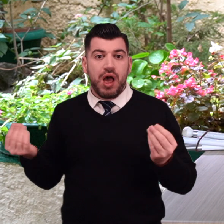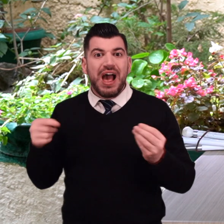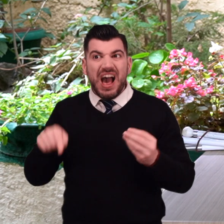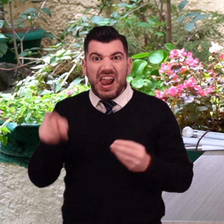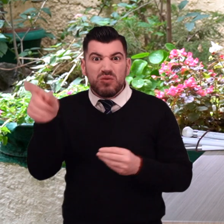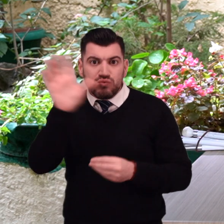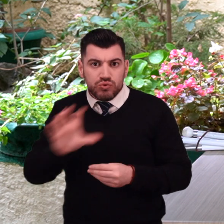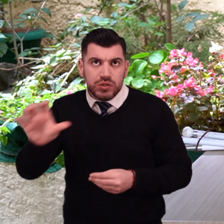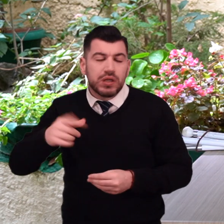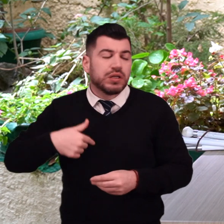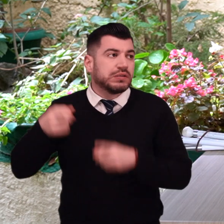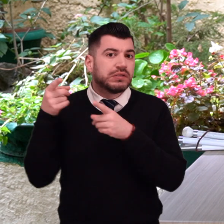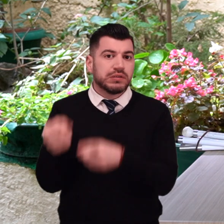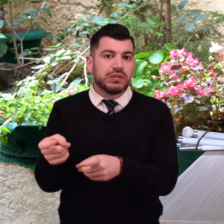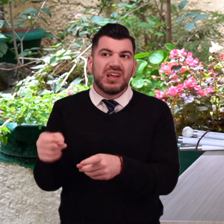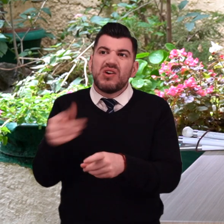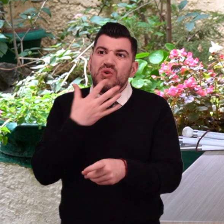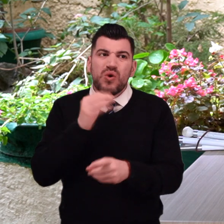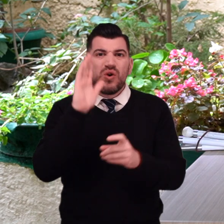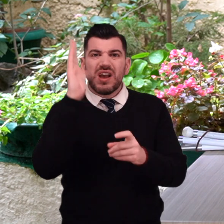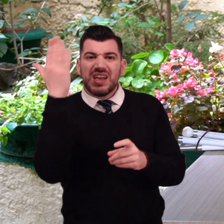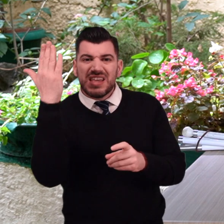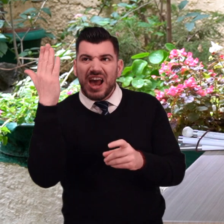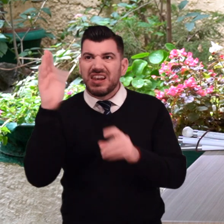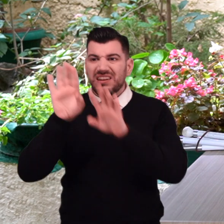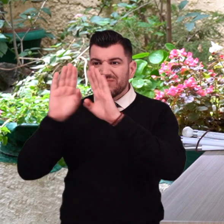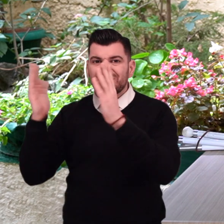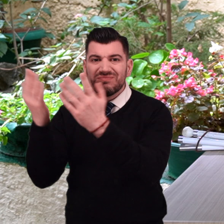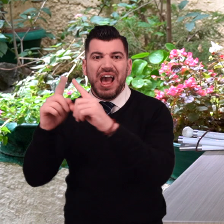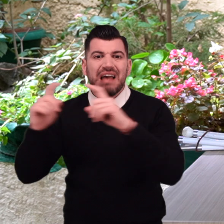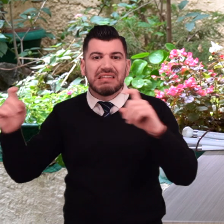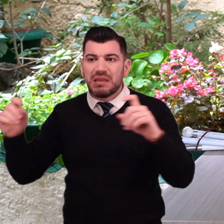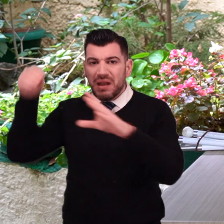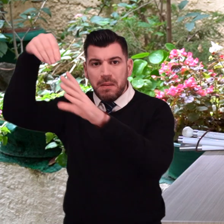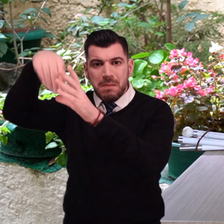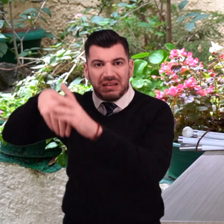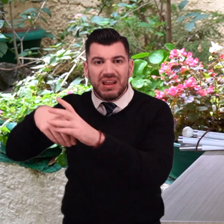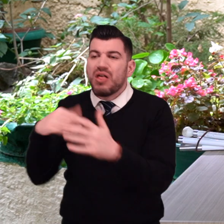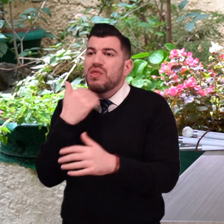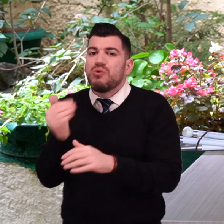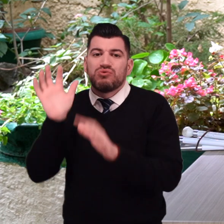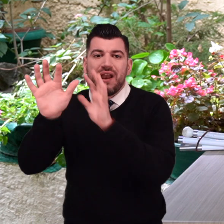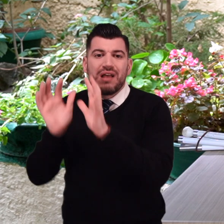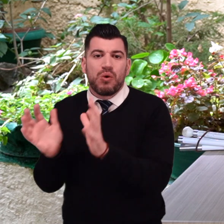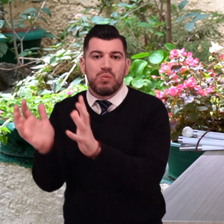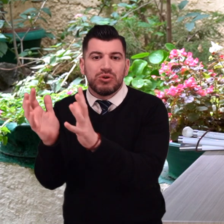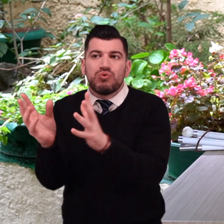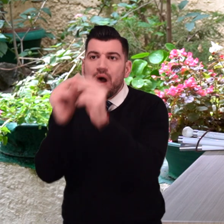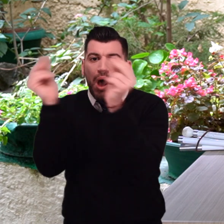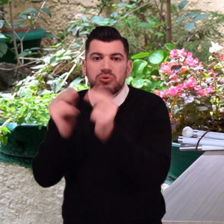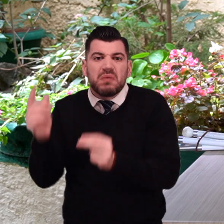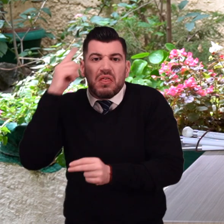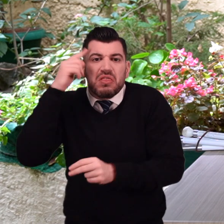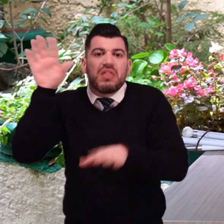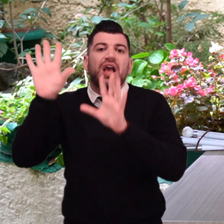όλα τα εκθέματα ήταν κλεισμένα μέσα σε αυτές τις γυάλινες εκεί βιτρίνες, δεν μπορούσα να αγγίξω τίποτα και έπρεπε να βρω